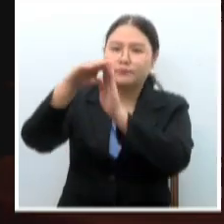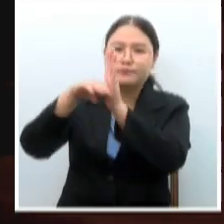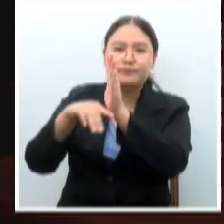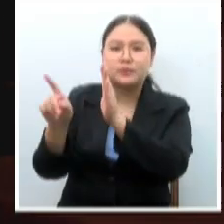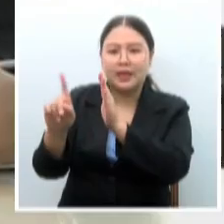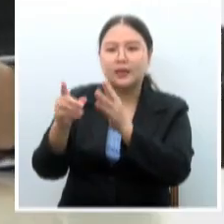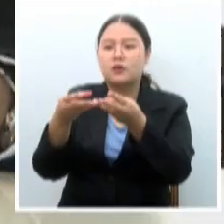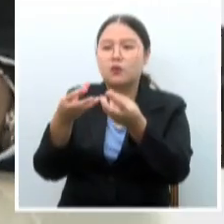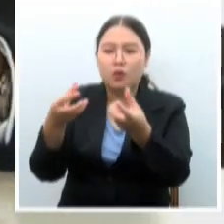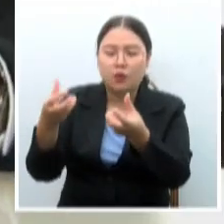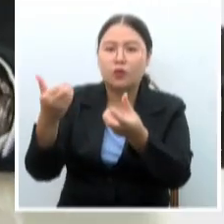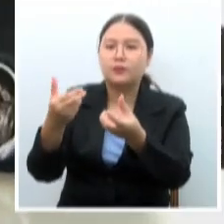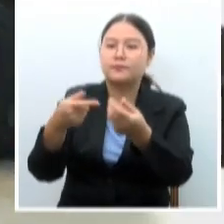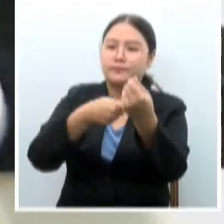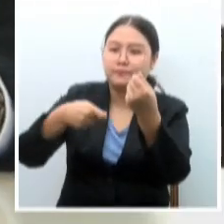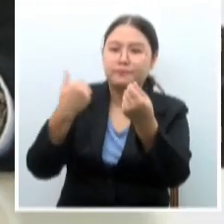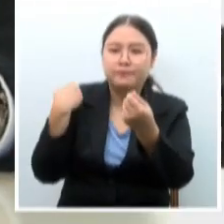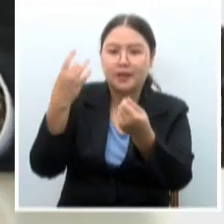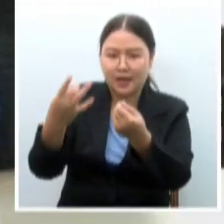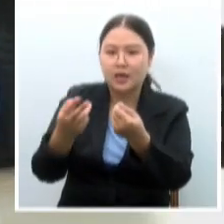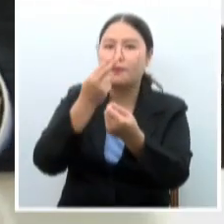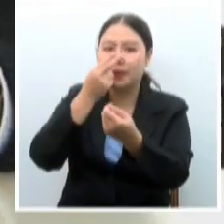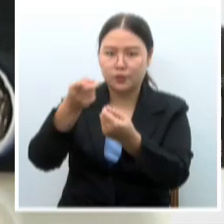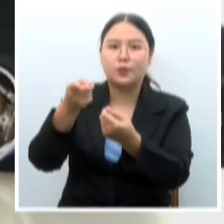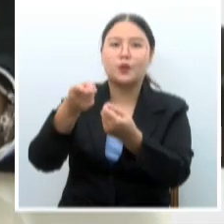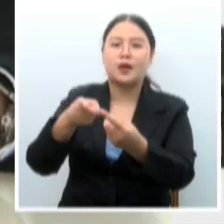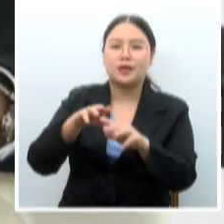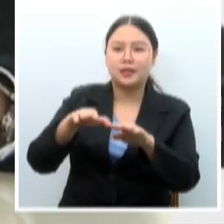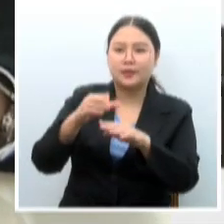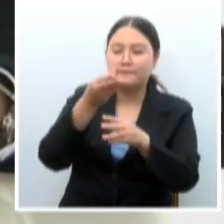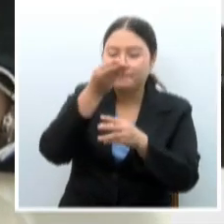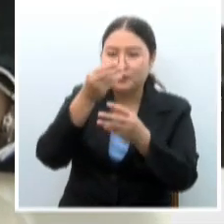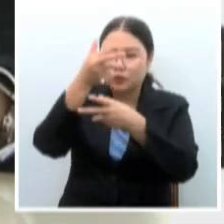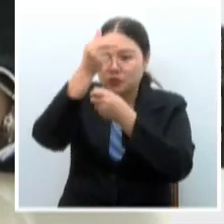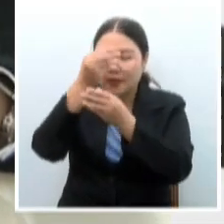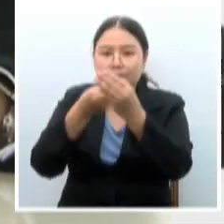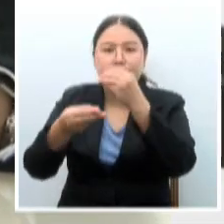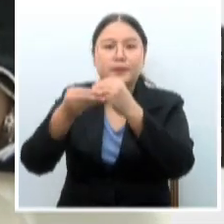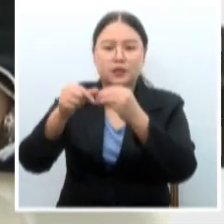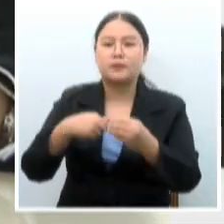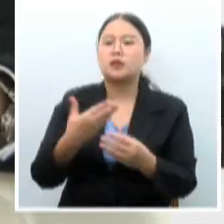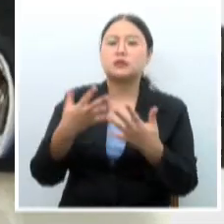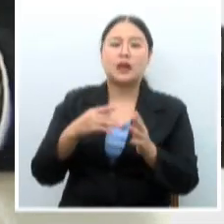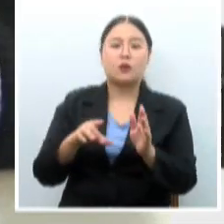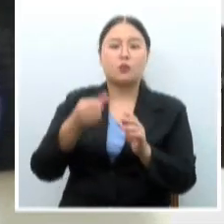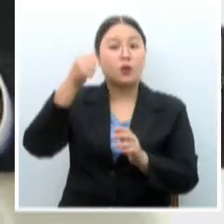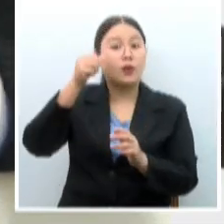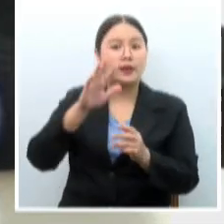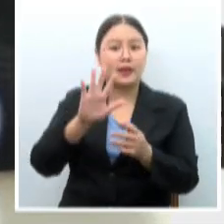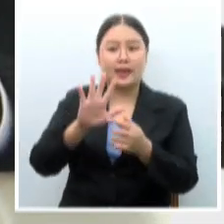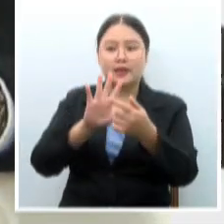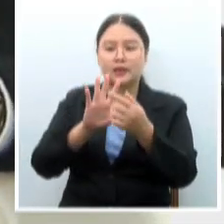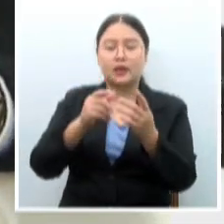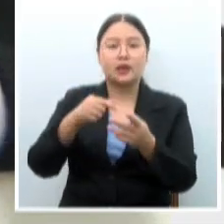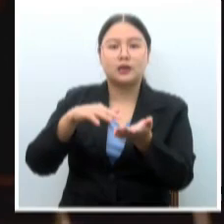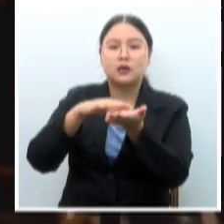างก็มีตัวอย่างให้ดูนะครับแล้วก็สุดท้ายที่สุดผมคิดว่าที่ผมประทับใจมากที่สุดคือคอนเสิร์ตวันสุดท้ายวันปิดครับจะได้เห็นแรง